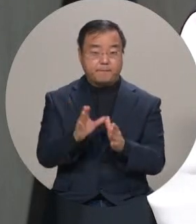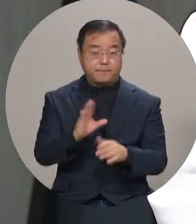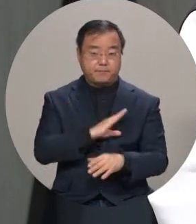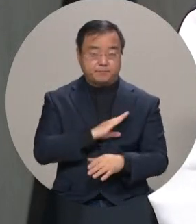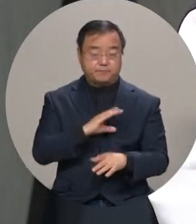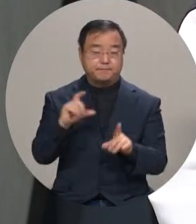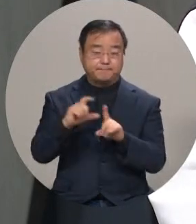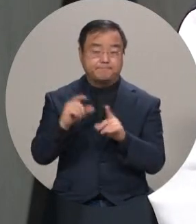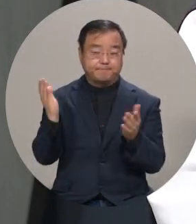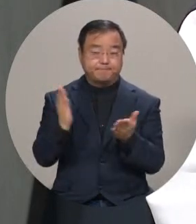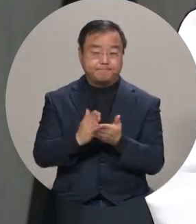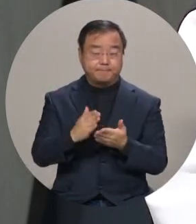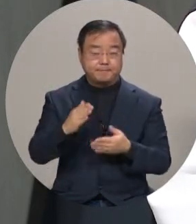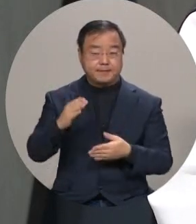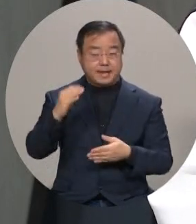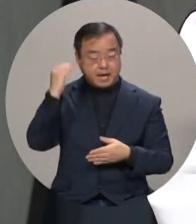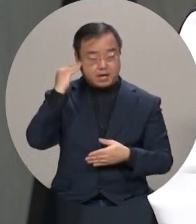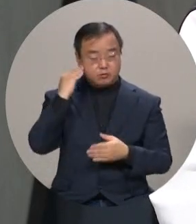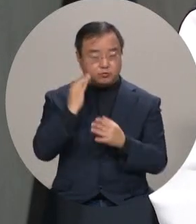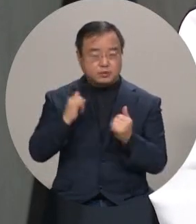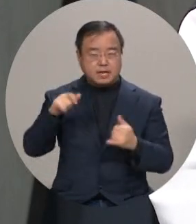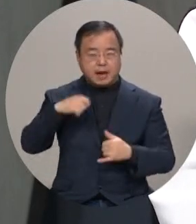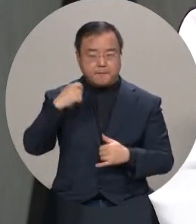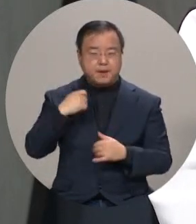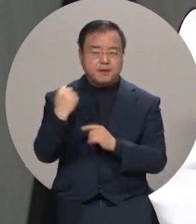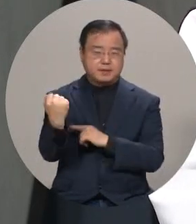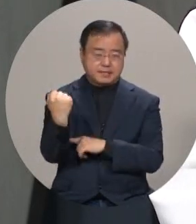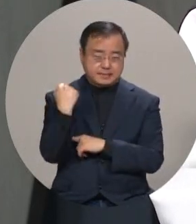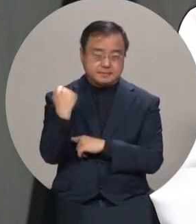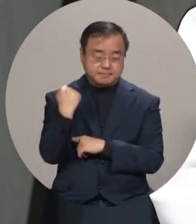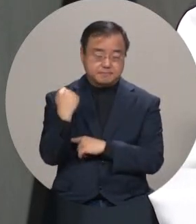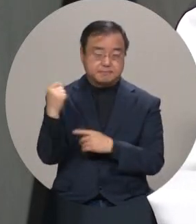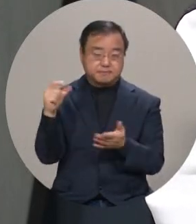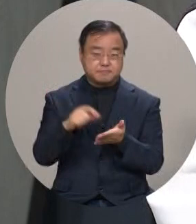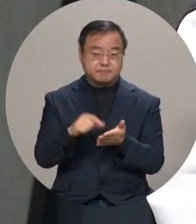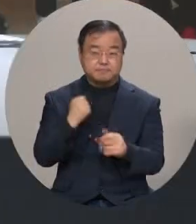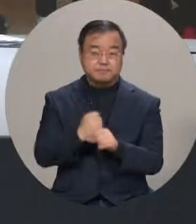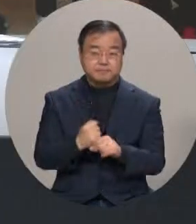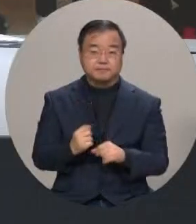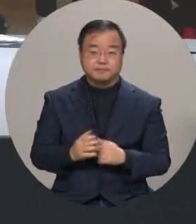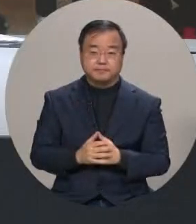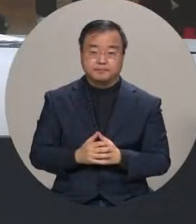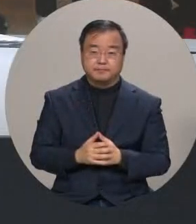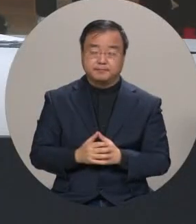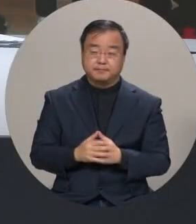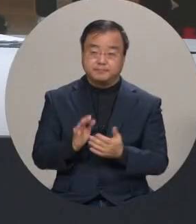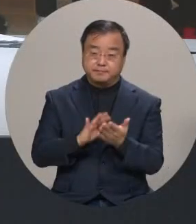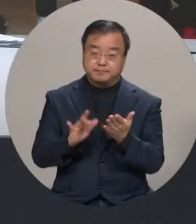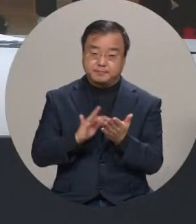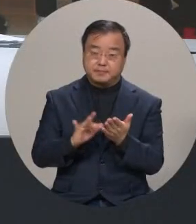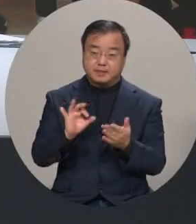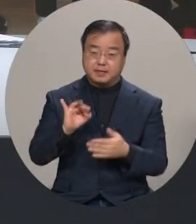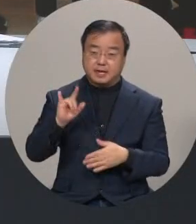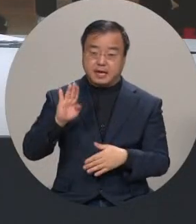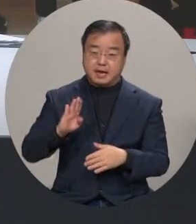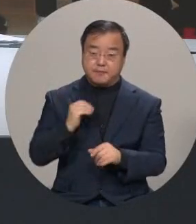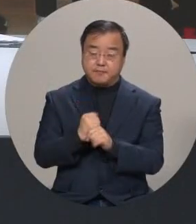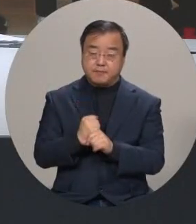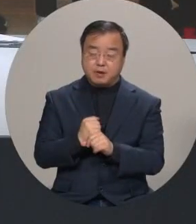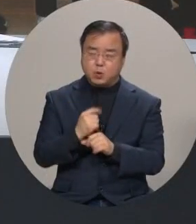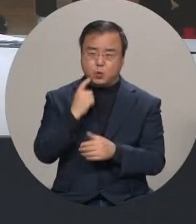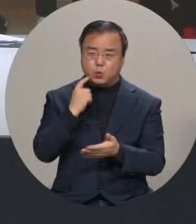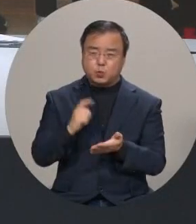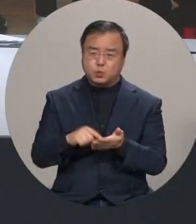키워드에 맞춰서 한국인은 밥심 팀이라고 짓게 되었습니다 예 그래도 앱을 만드는 과정도 만만지 않았을 것